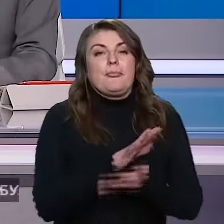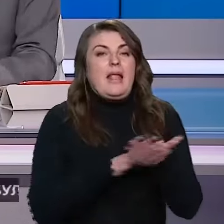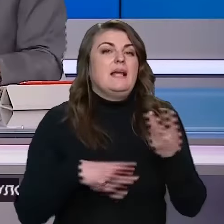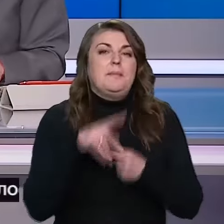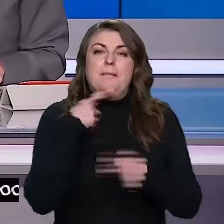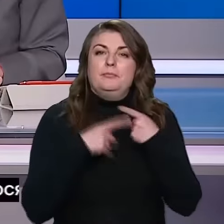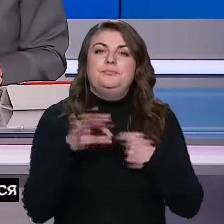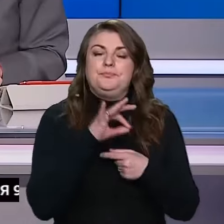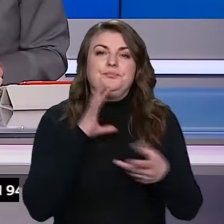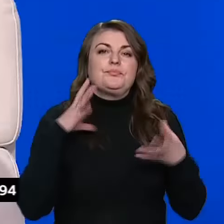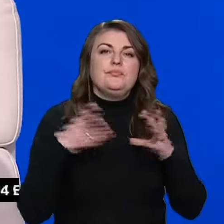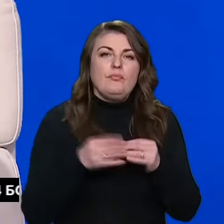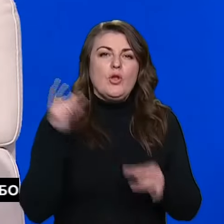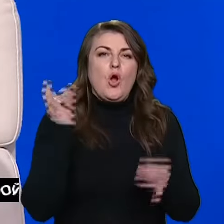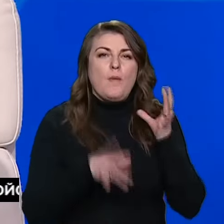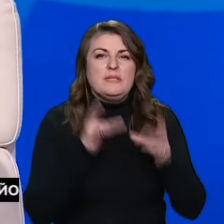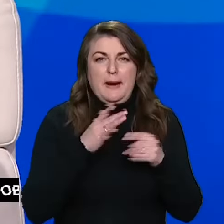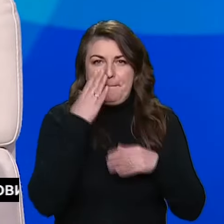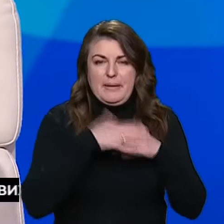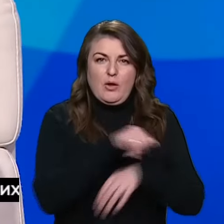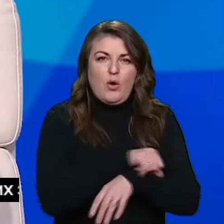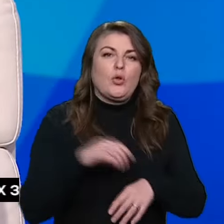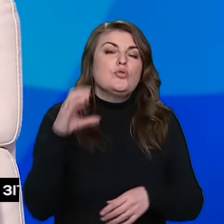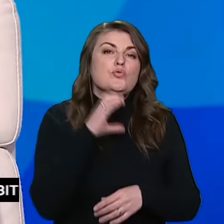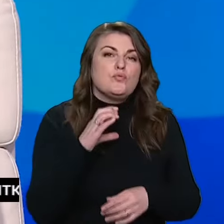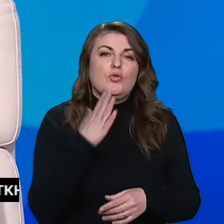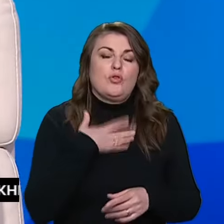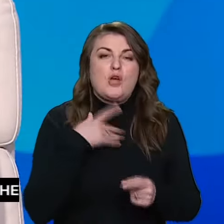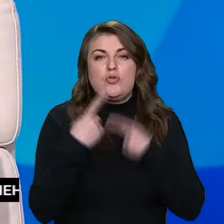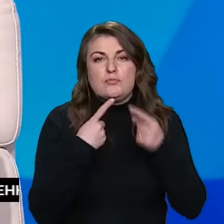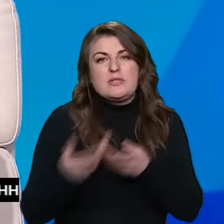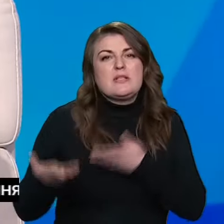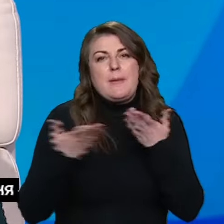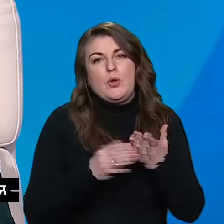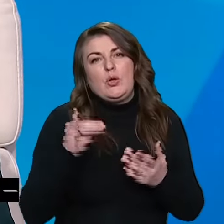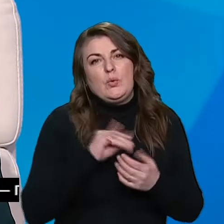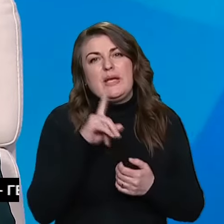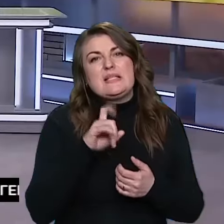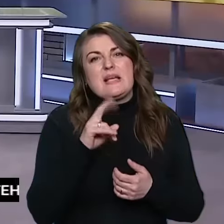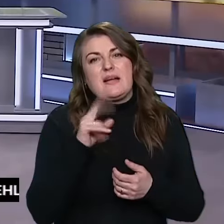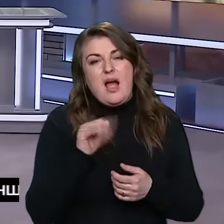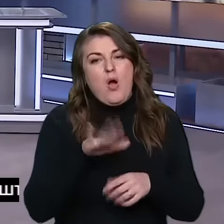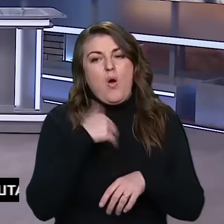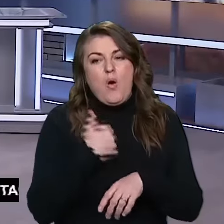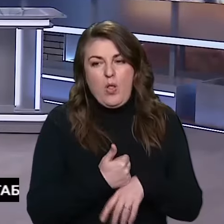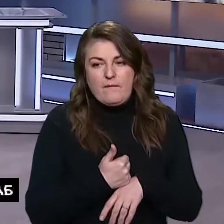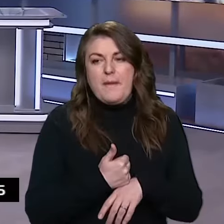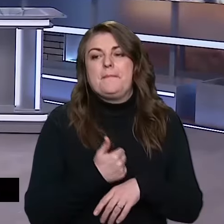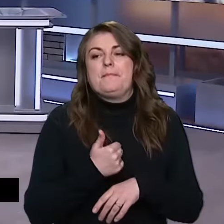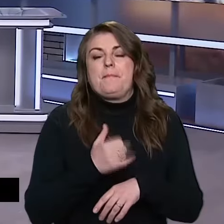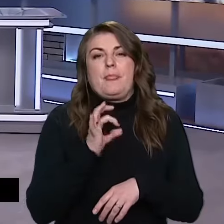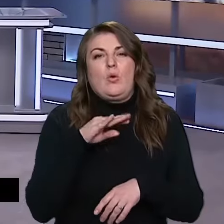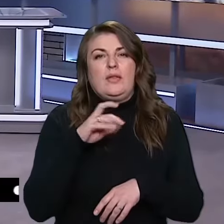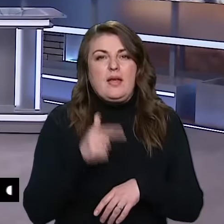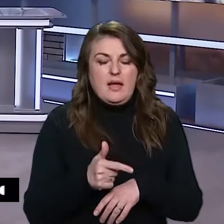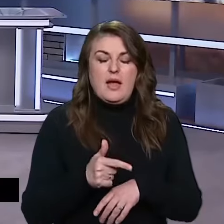Далі ми поговоримо про наслідки обстрілів прикордоння Сумщини. До нашої розмови запрошуємо Юрія Зерка, це голова Білопільської